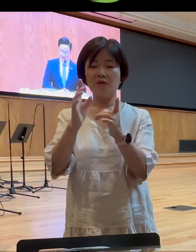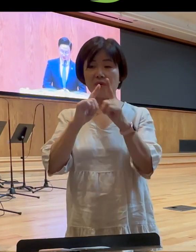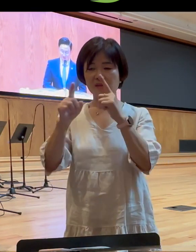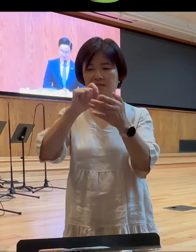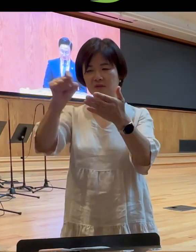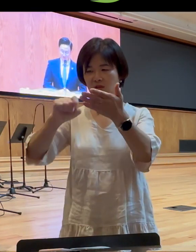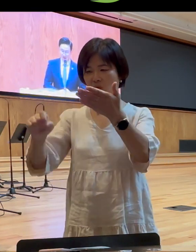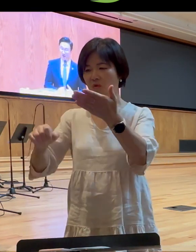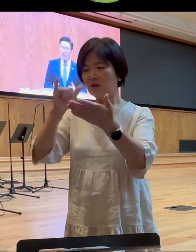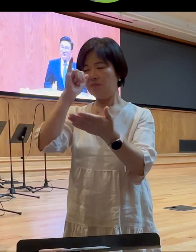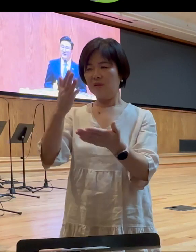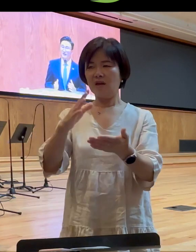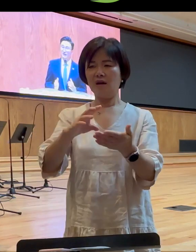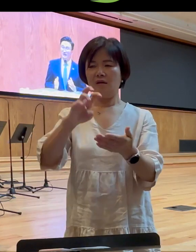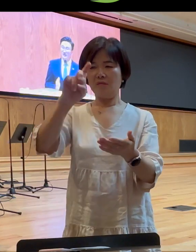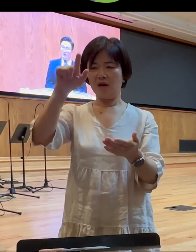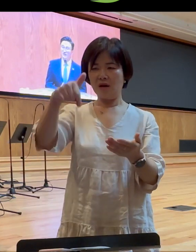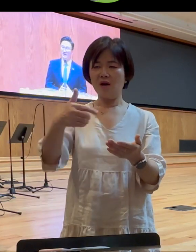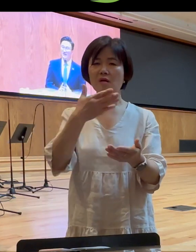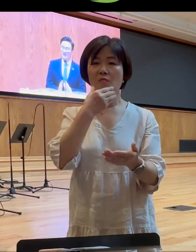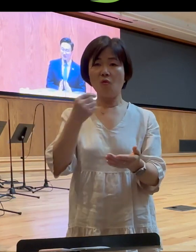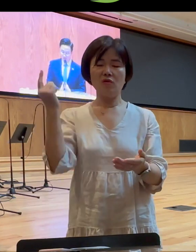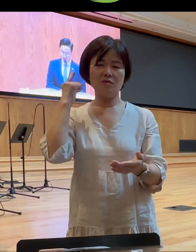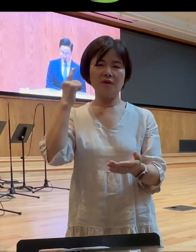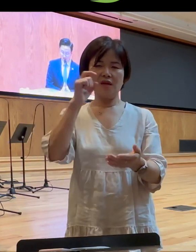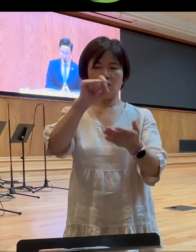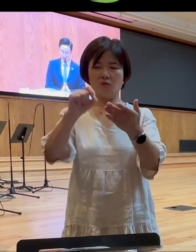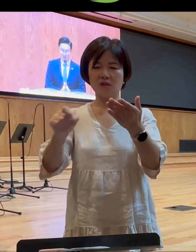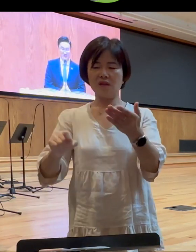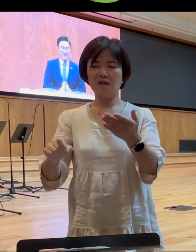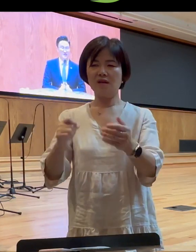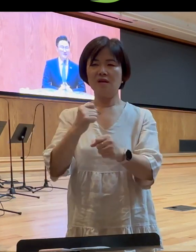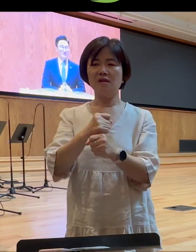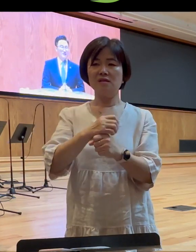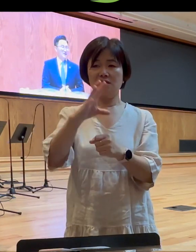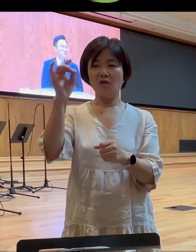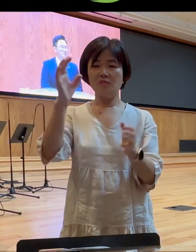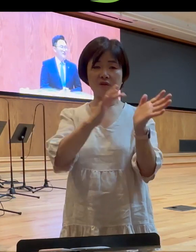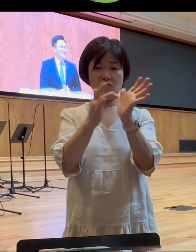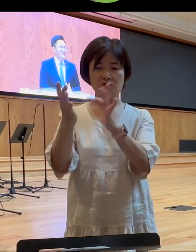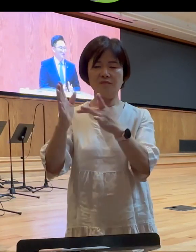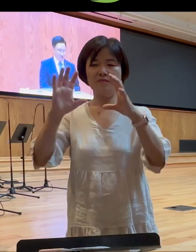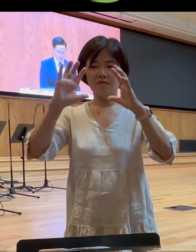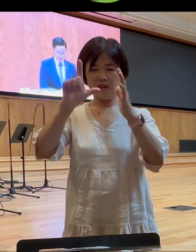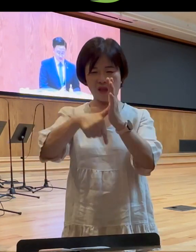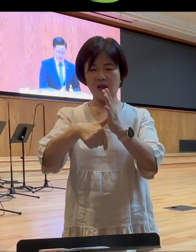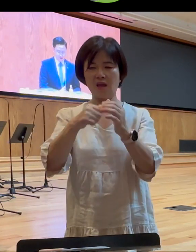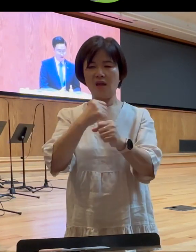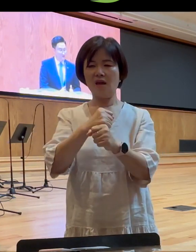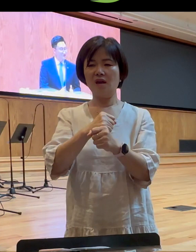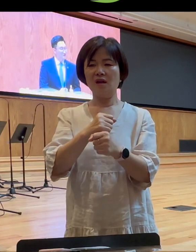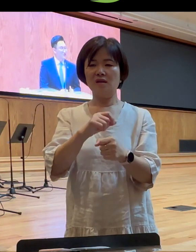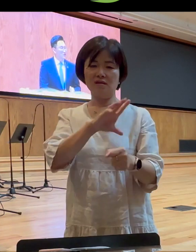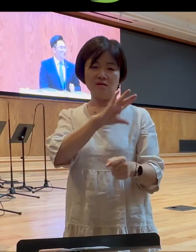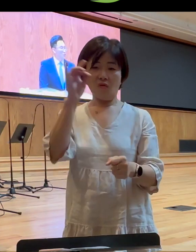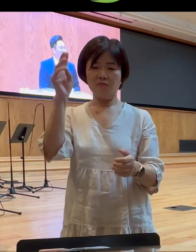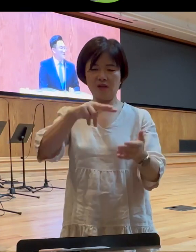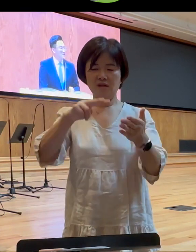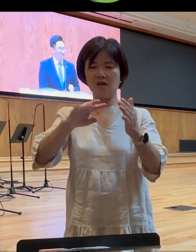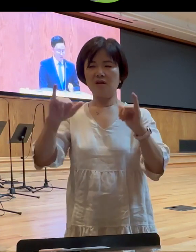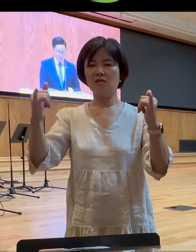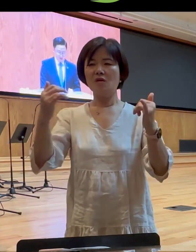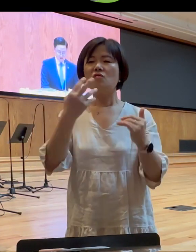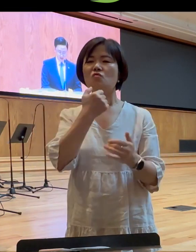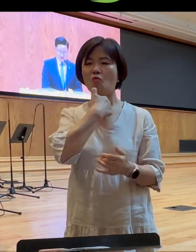것이죠. 마가복음에 기록된 이 1세기 당시 마가복음의 1차적인 독자는